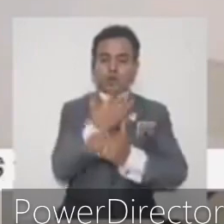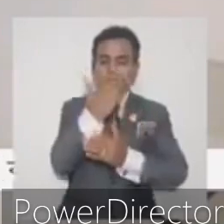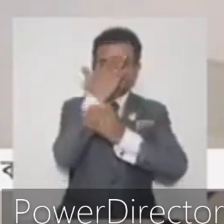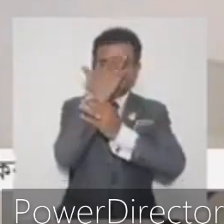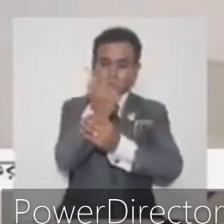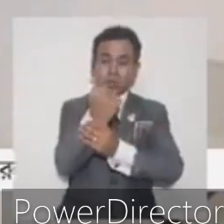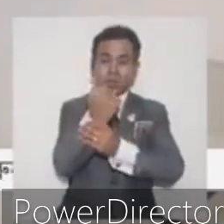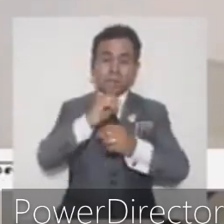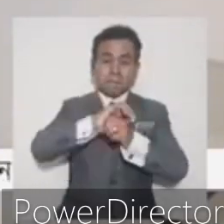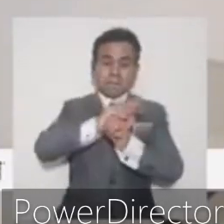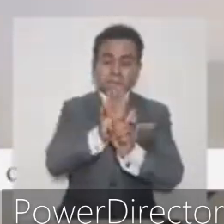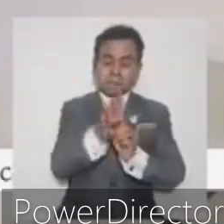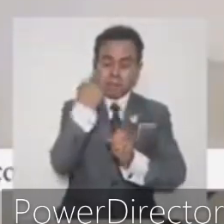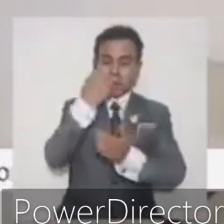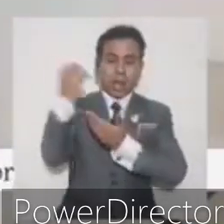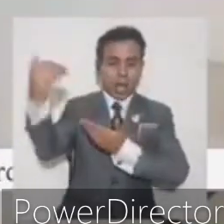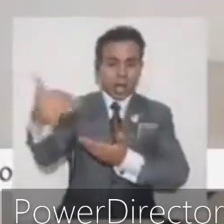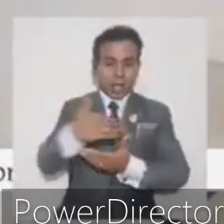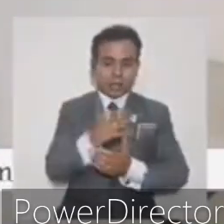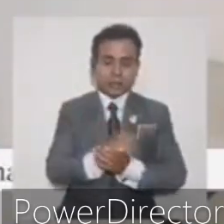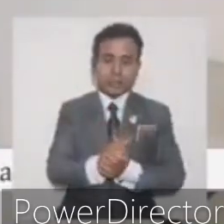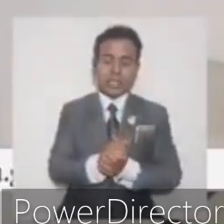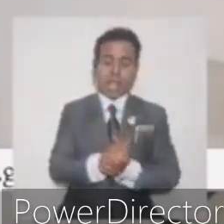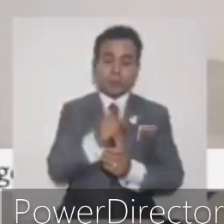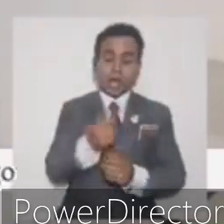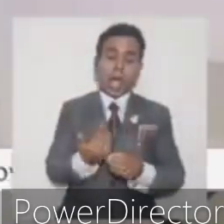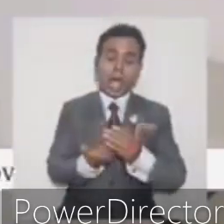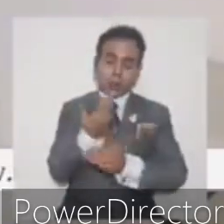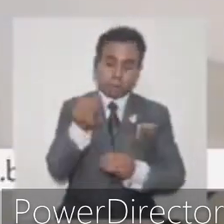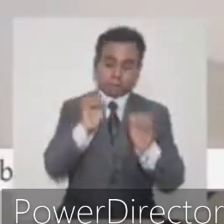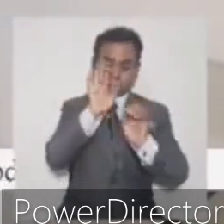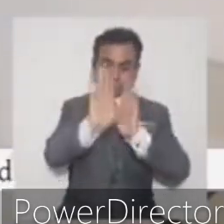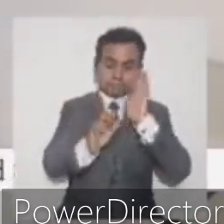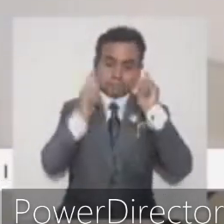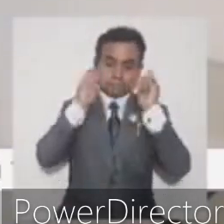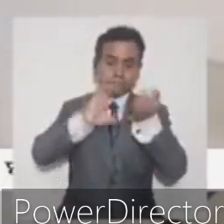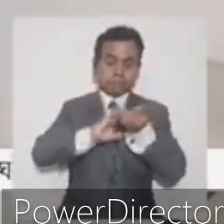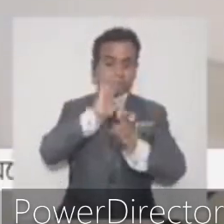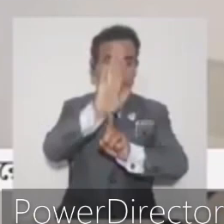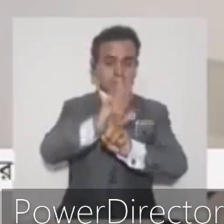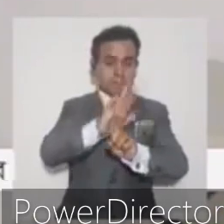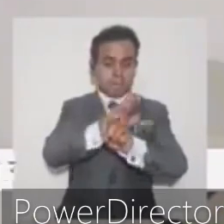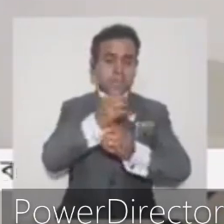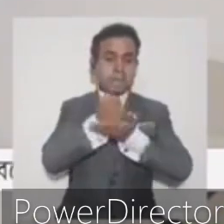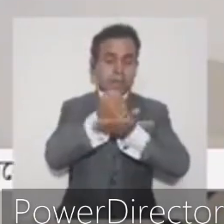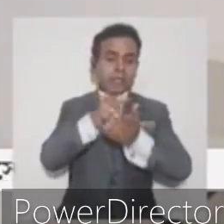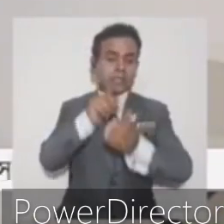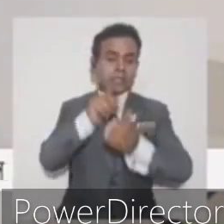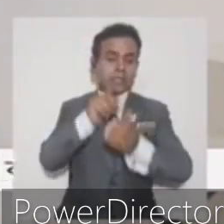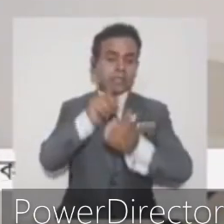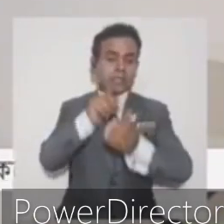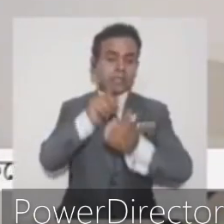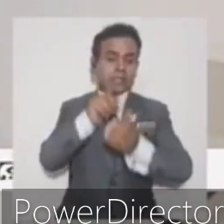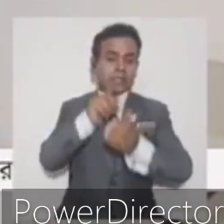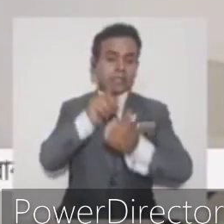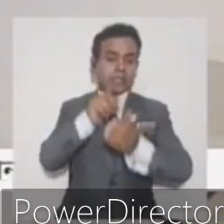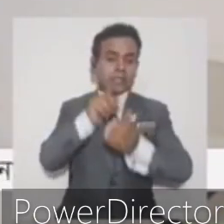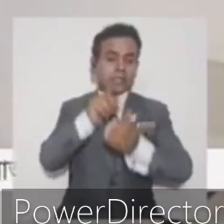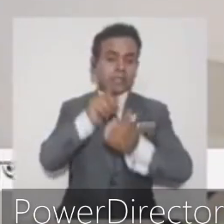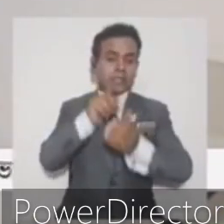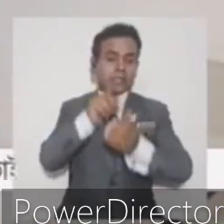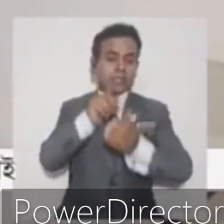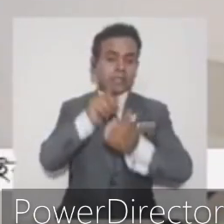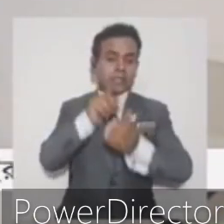এবং ভেন্টিলেটর আরো ক্রয় করার ব্যবস্থা করছি। এই 2টি জিনিসই এখন বিশ্বে খুব একটা পাওয়া যাচ্ছে না।